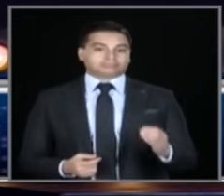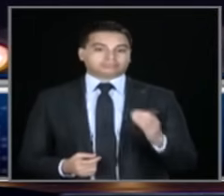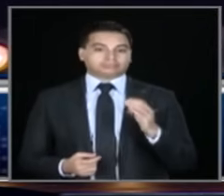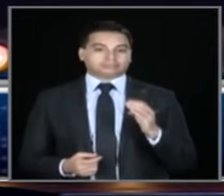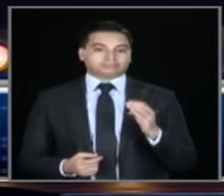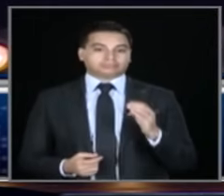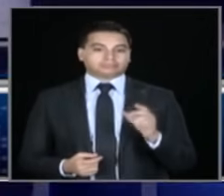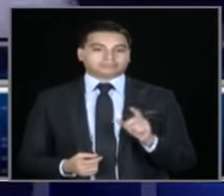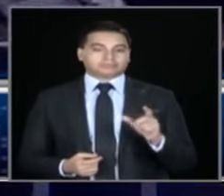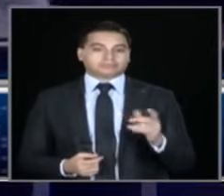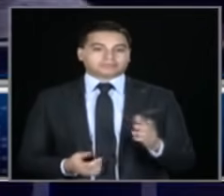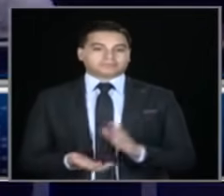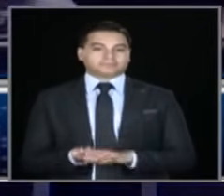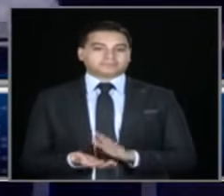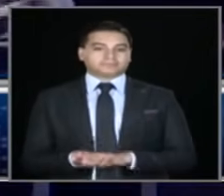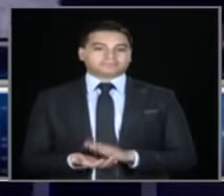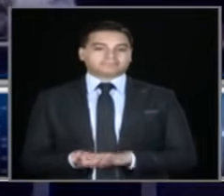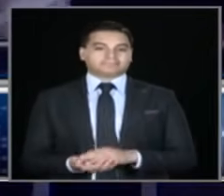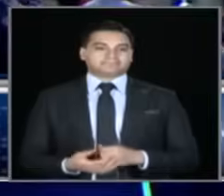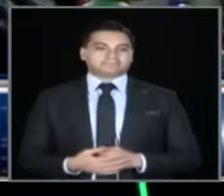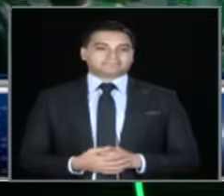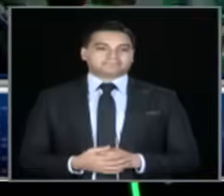غريبة جدا، إجابة صحيحة.